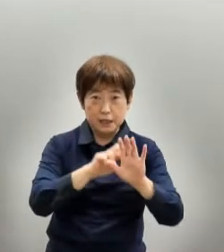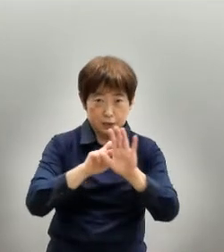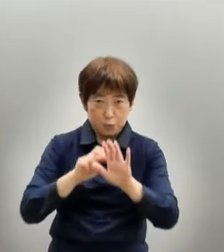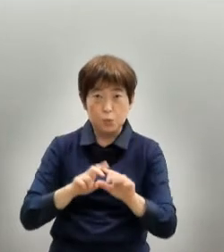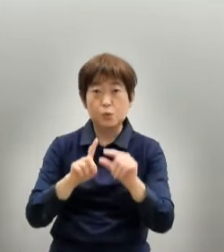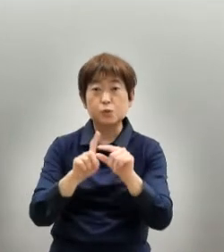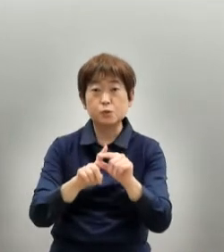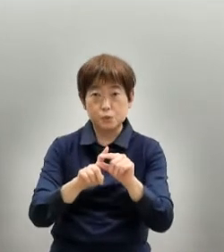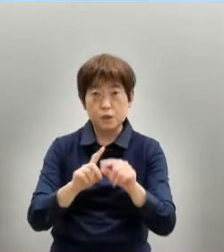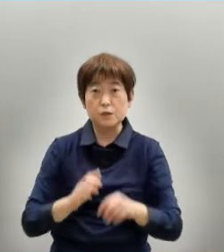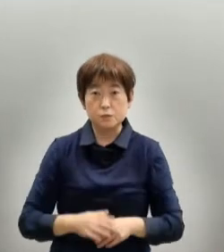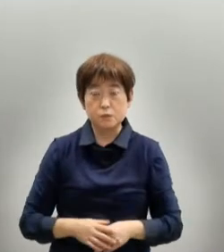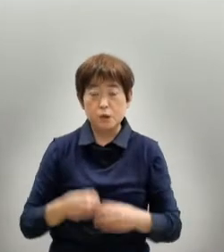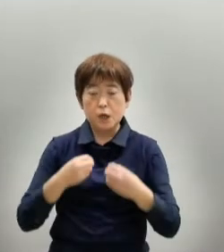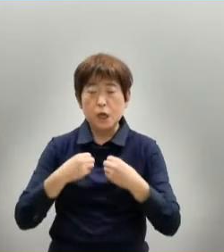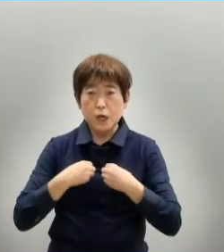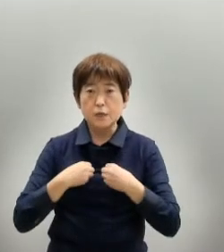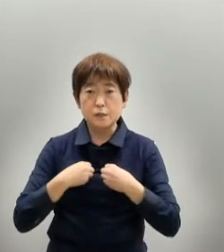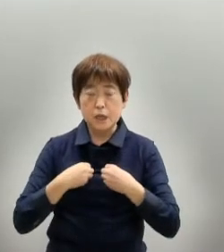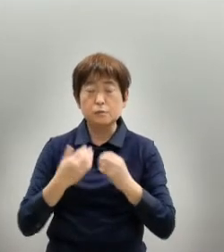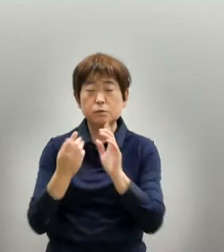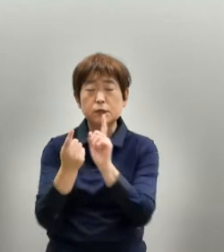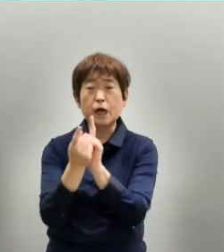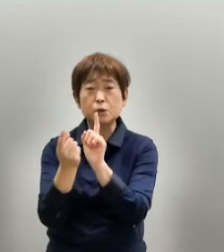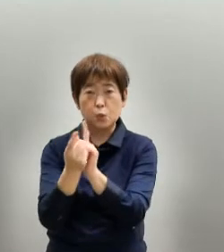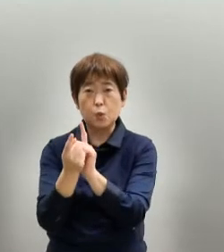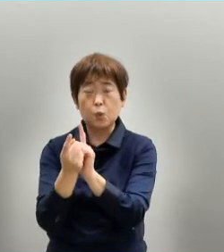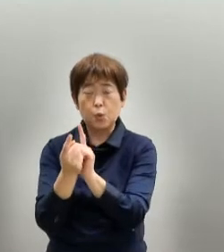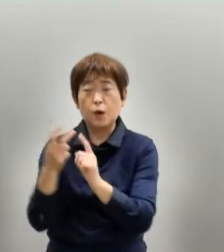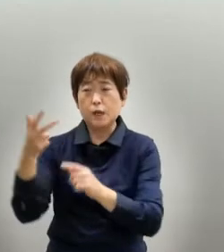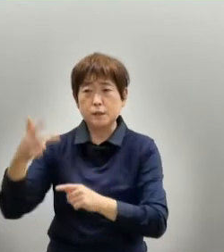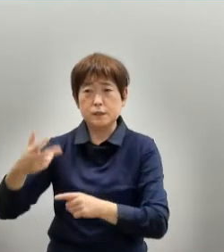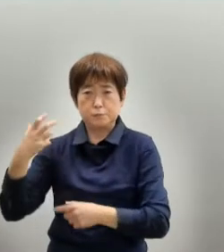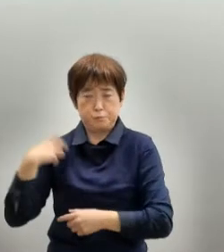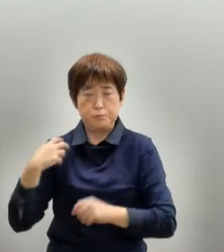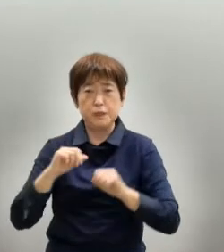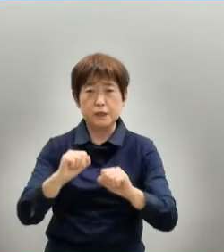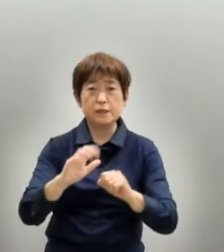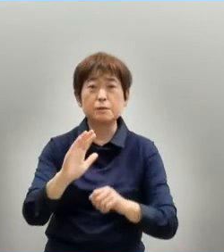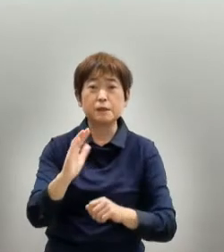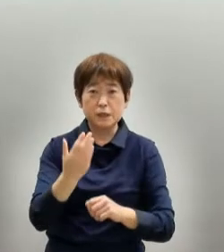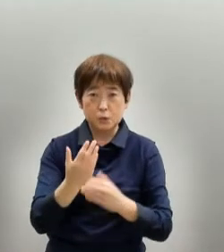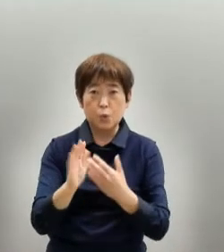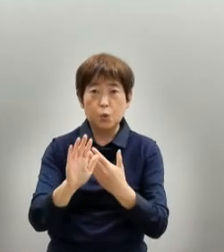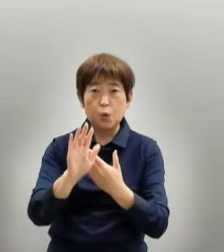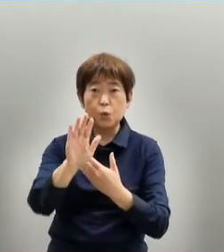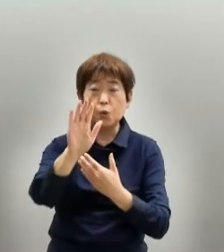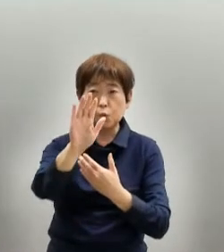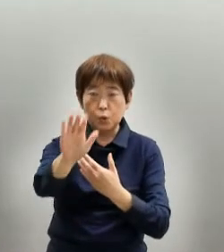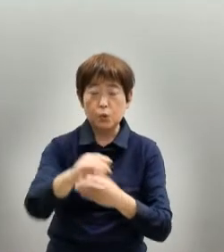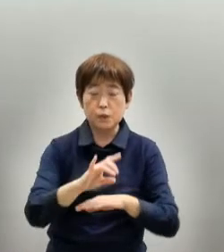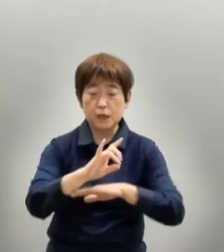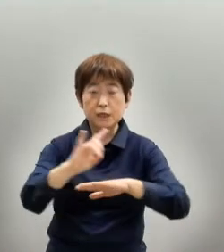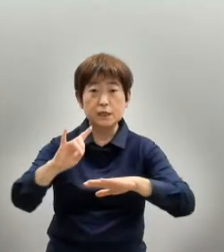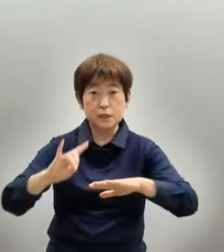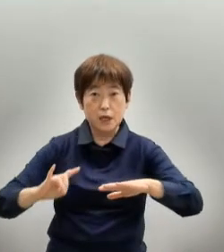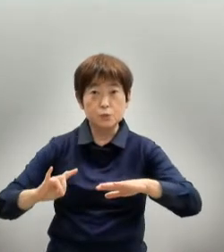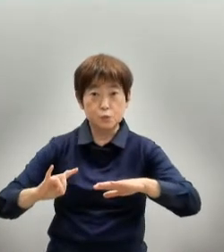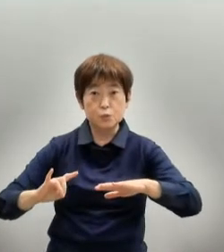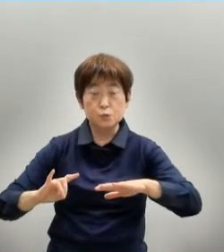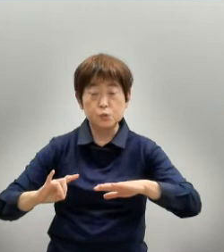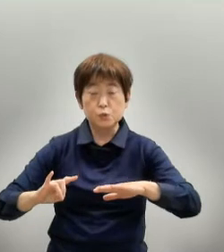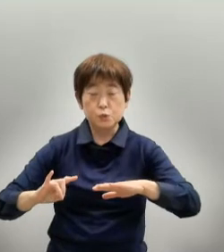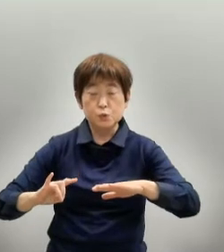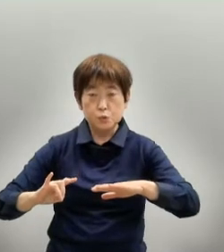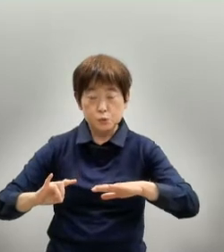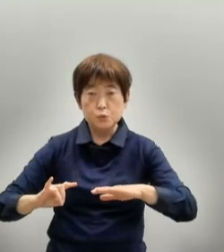で、感染対応を主にやってございますけれども、今後ですね、その企画部門といいます